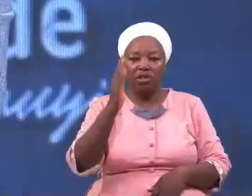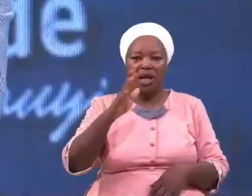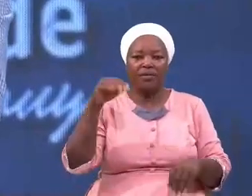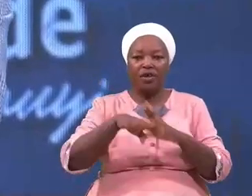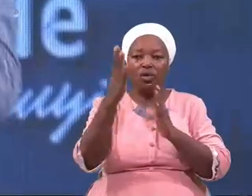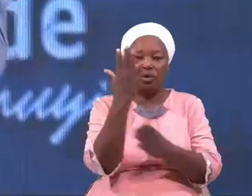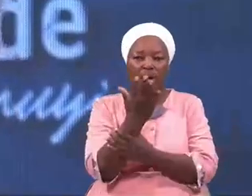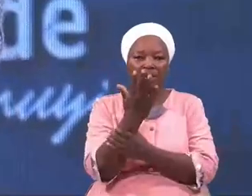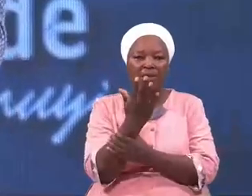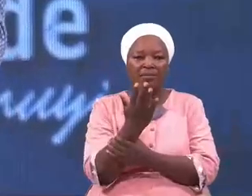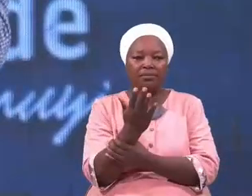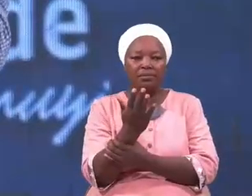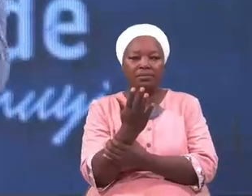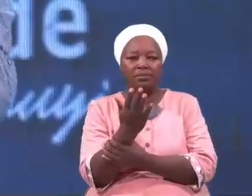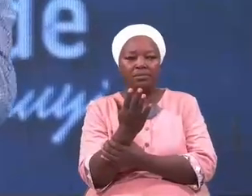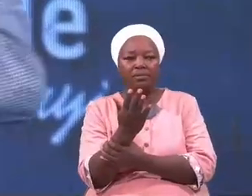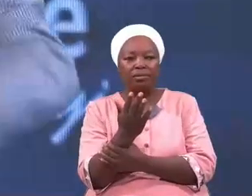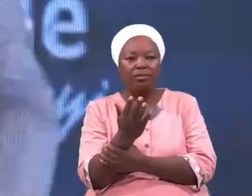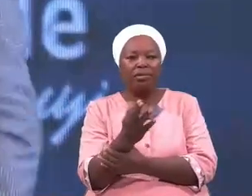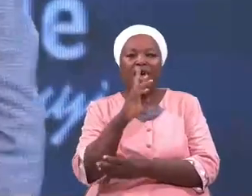et votre bâton à la main.